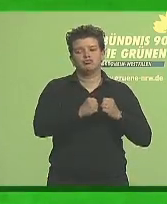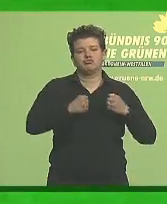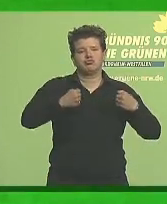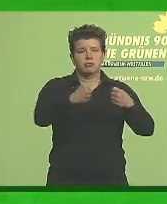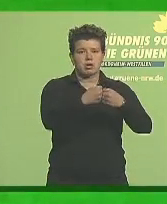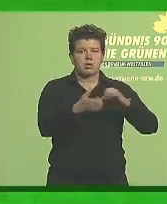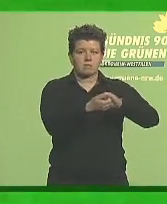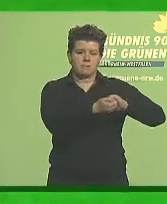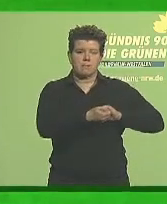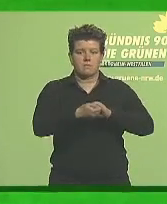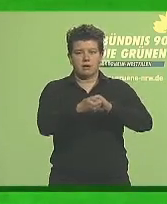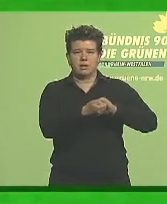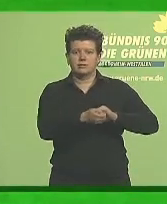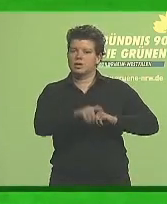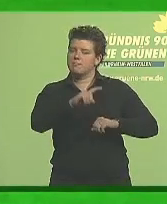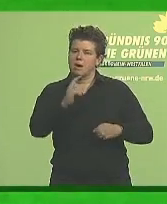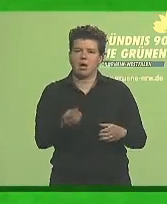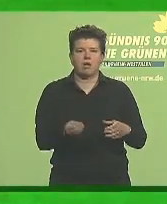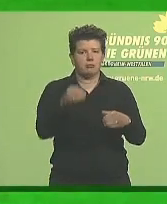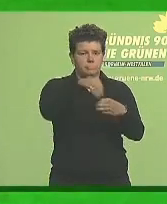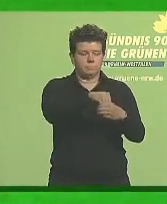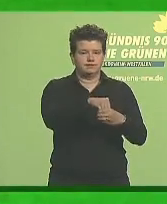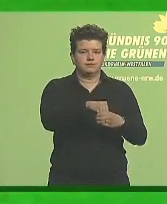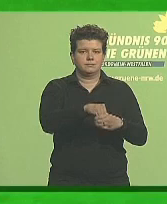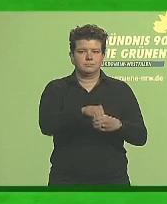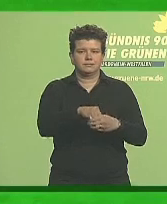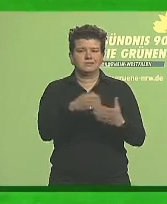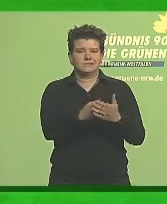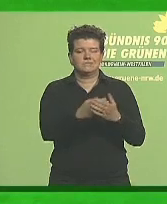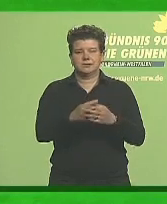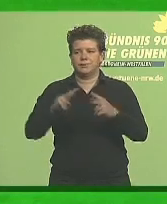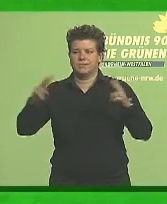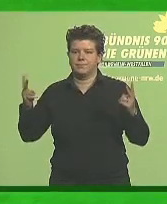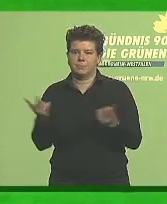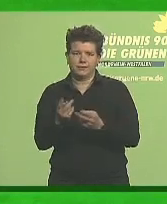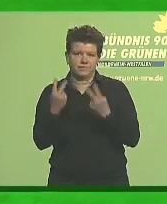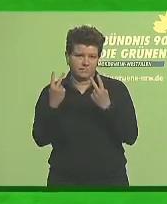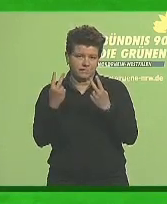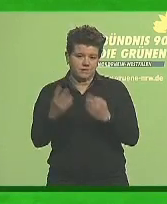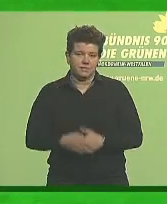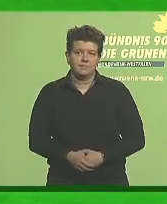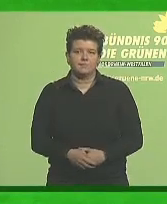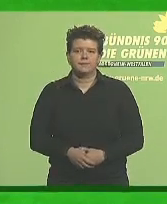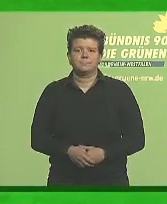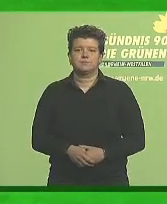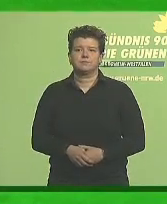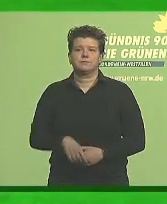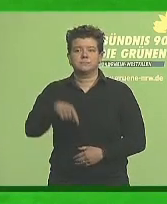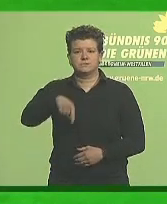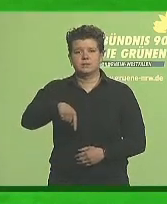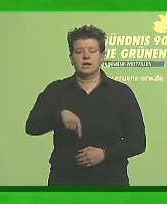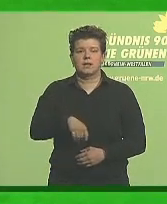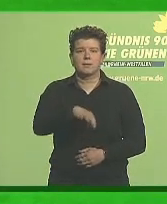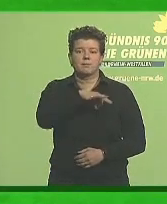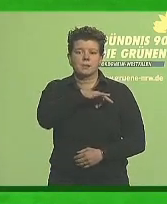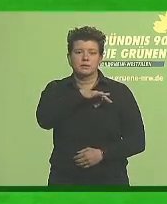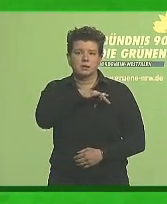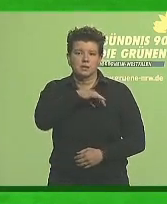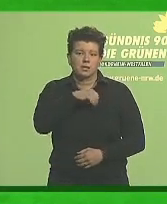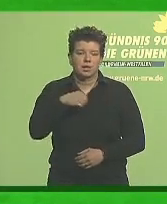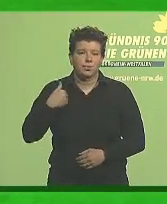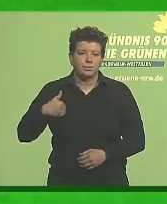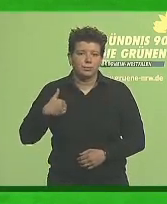Wir werden die Kraft sein, die diese Einbettung in eine vernünftige Richtung überführt.